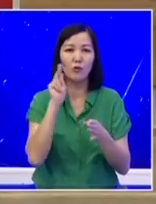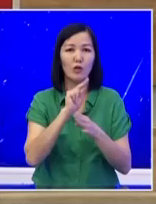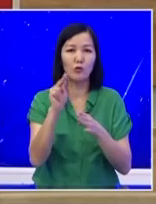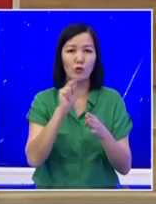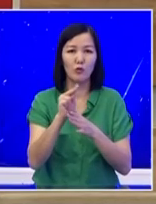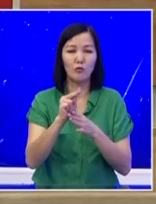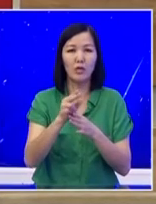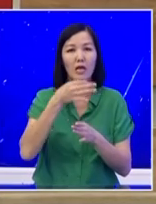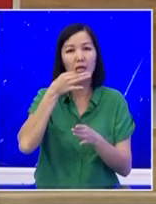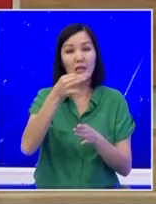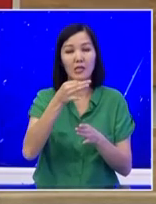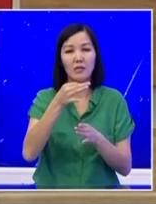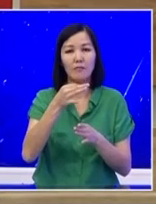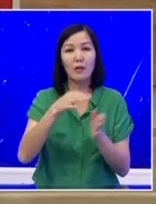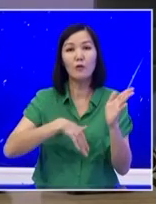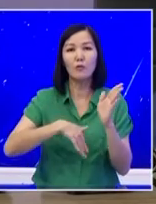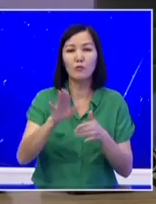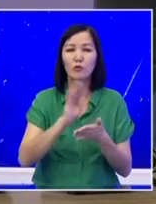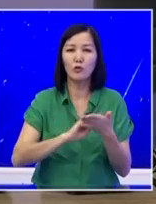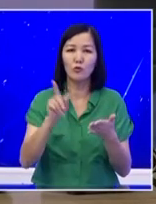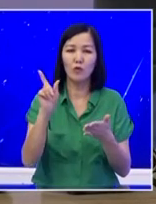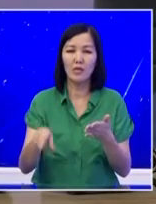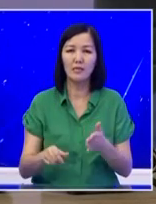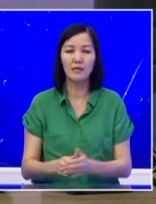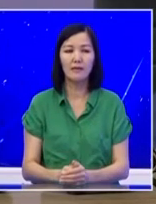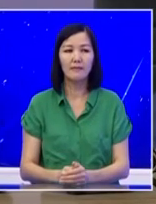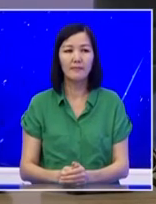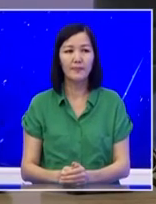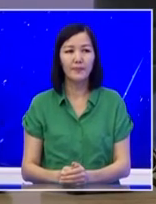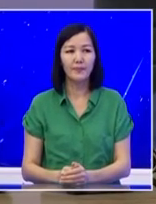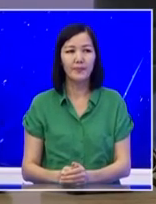буынын баулып жүрген тәжірибелі тәлімгер.